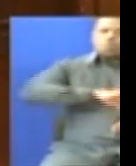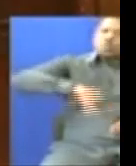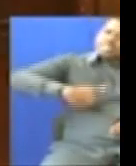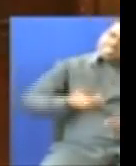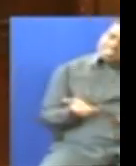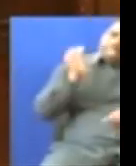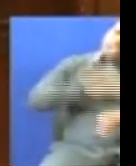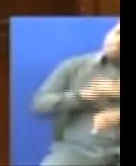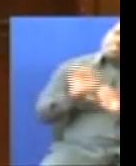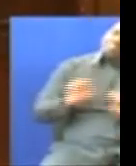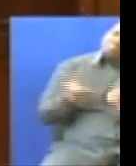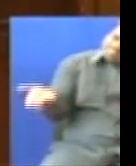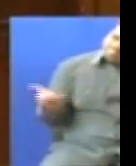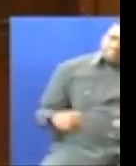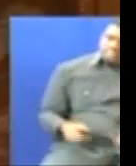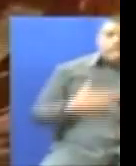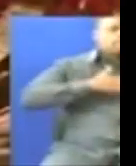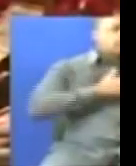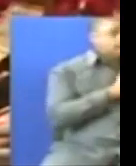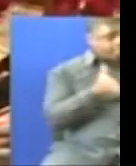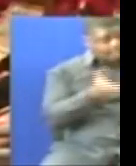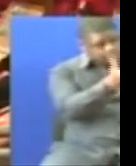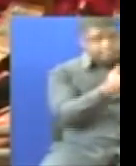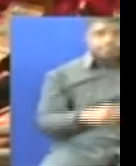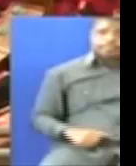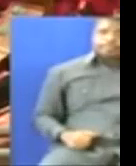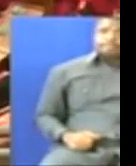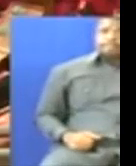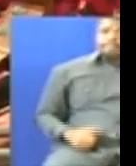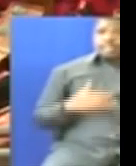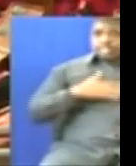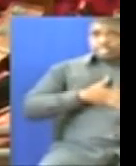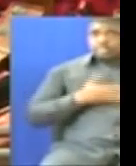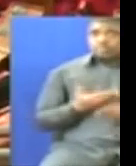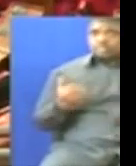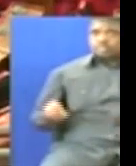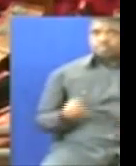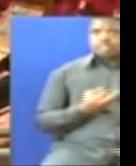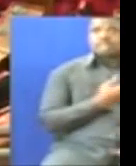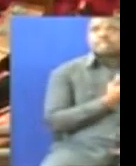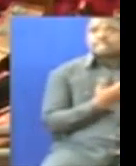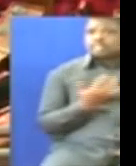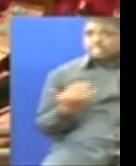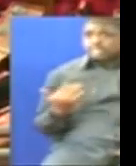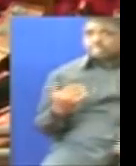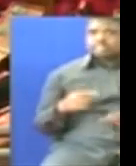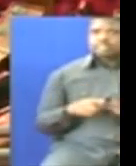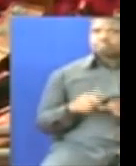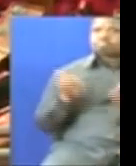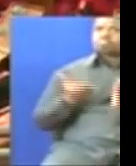nafasi. Asante sana waheshimiwa wabunge, kwa sababu ya idadi ya